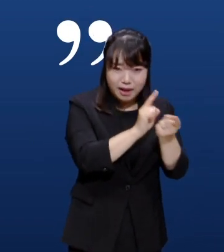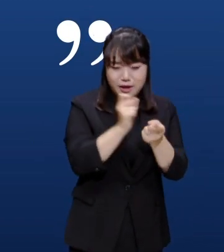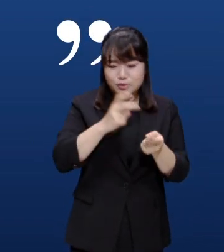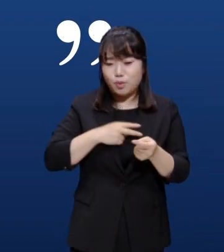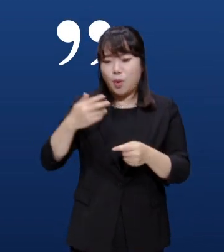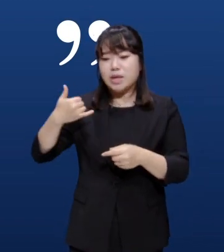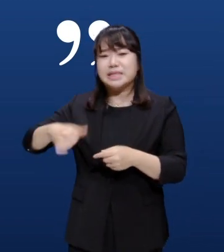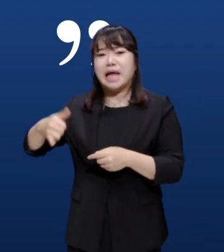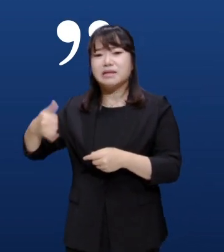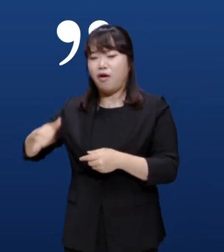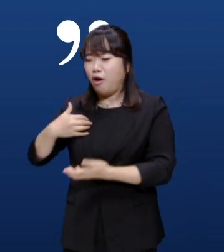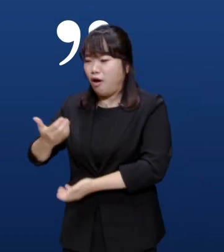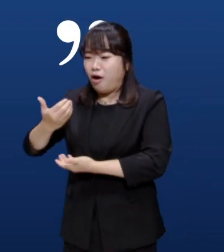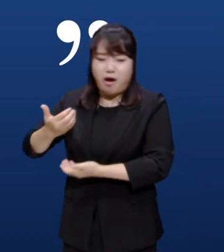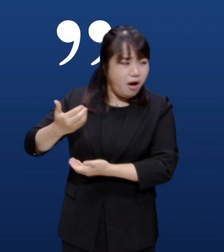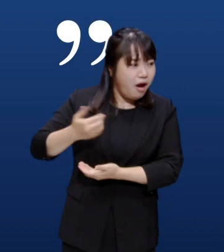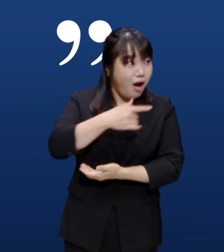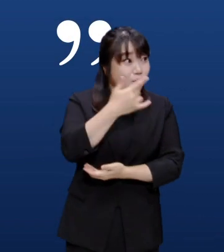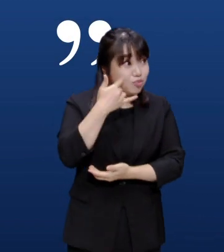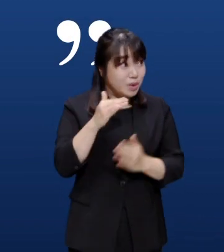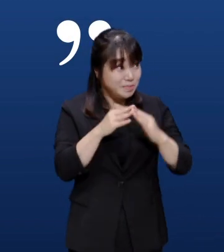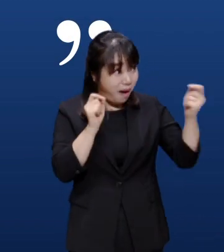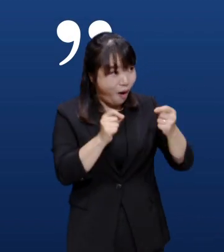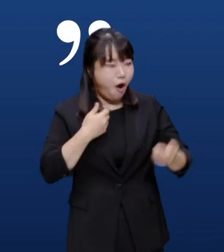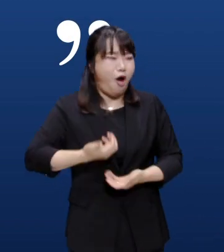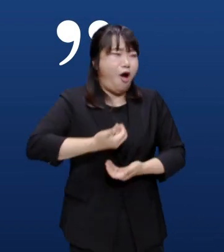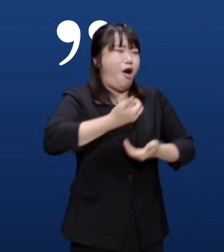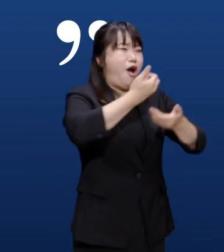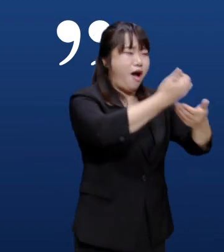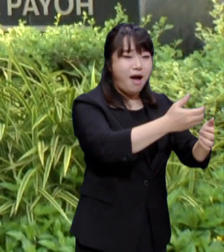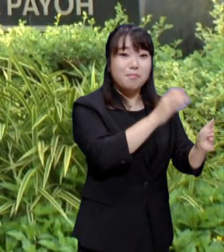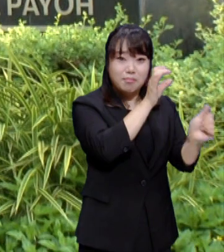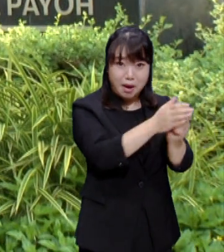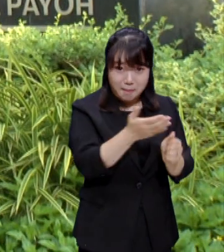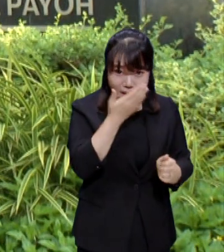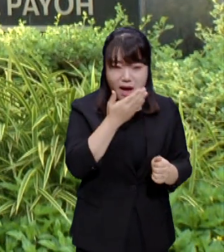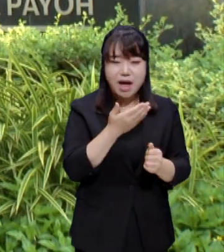때 가까이 사는 부모님의 도움을 받을 수 있다고 강조했습니다.